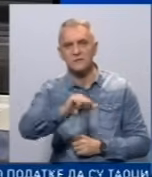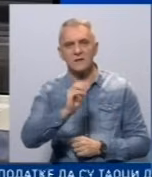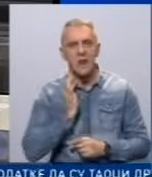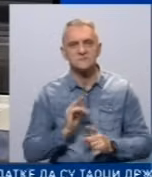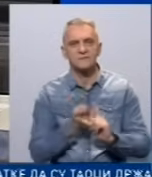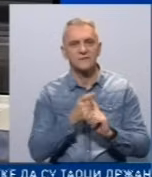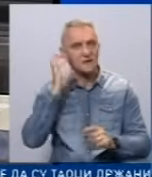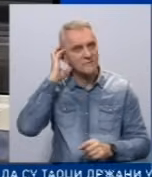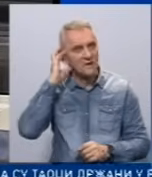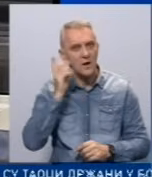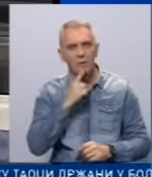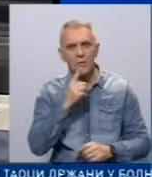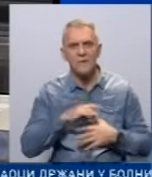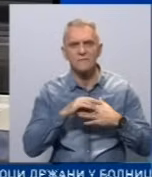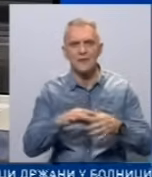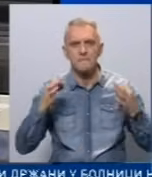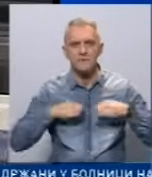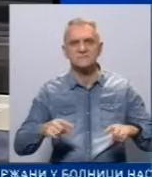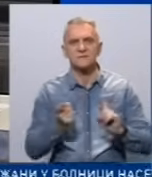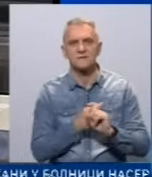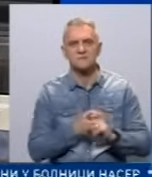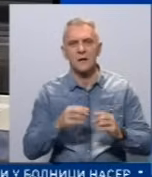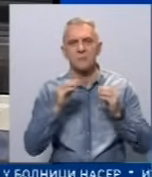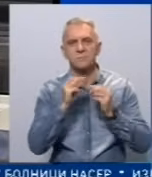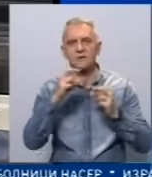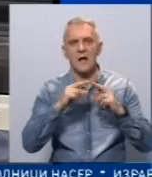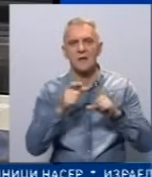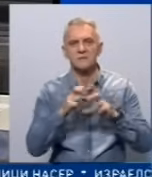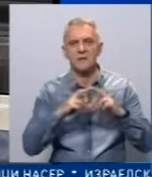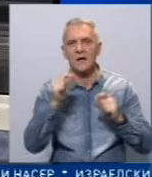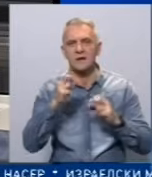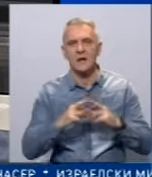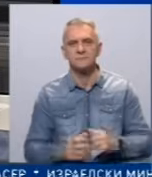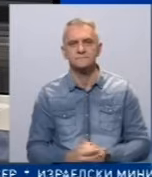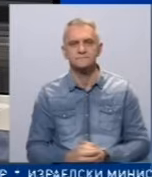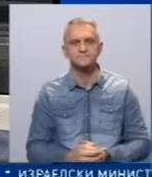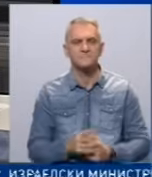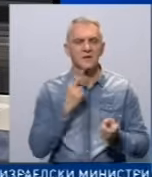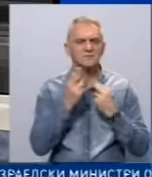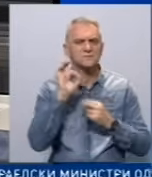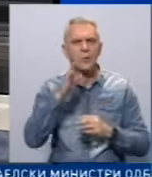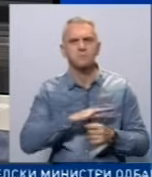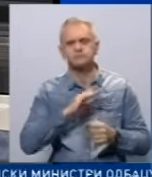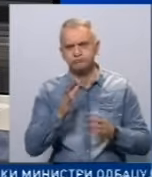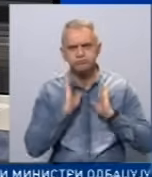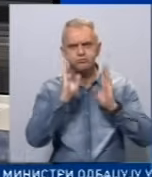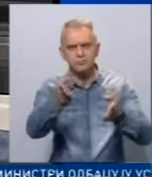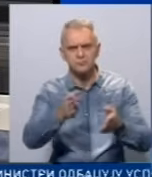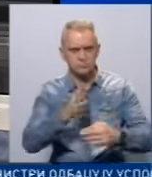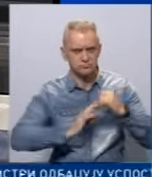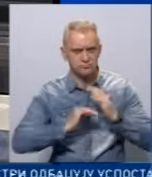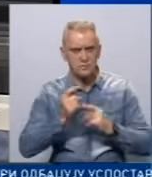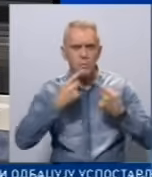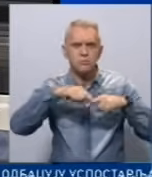je delegacija Vlade Federacije koju je predvodila predsjednica Federacije Lidija Bradara. Razgovarali su o putnoj